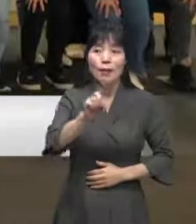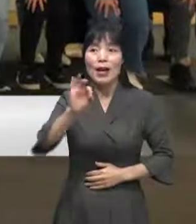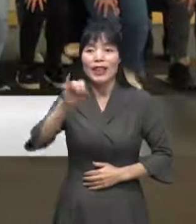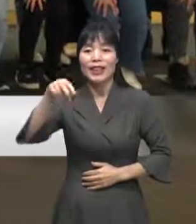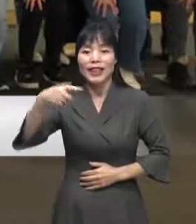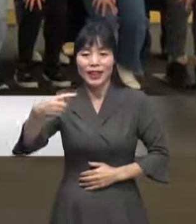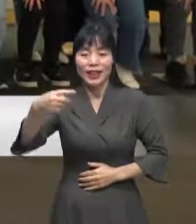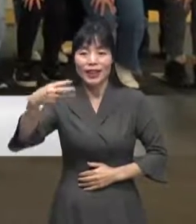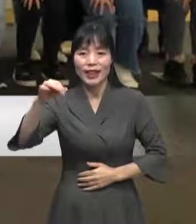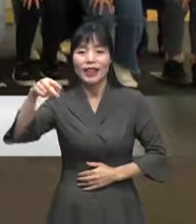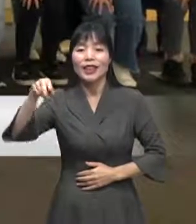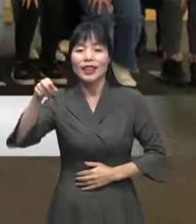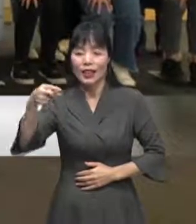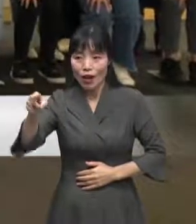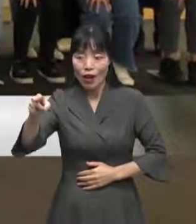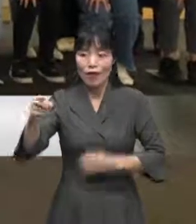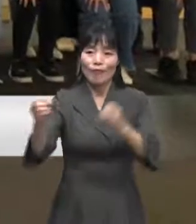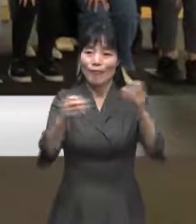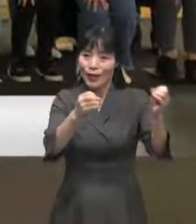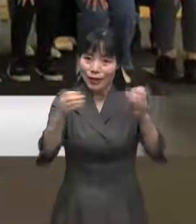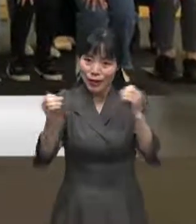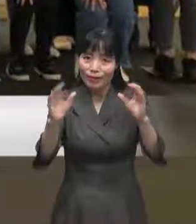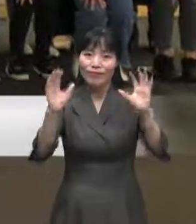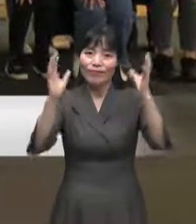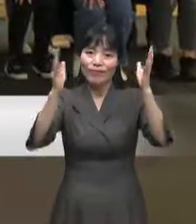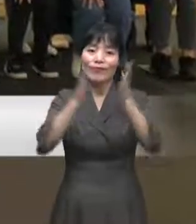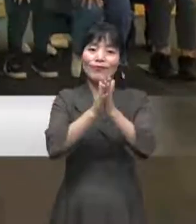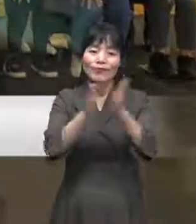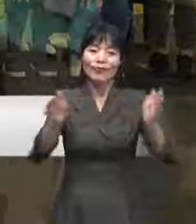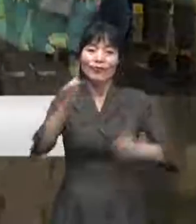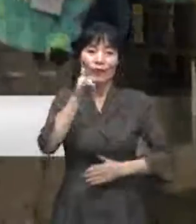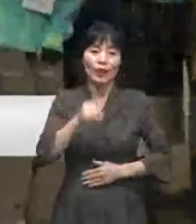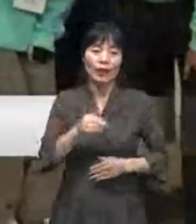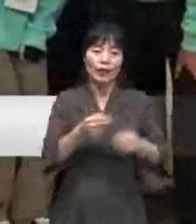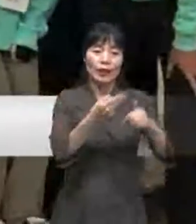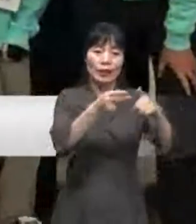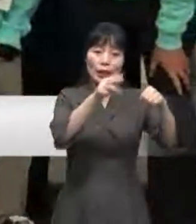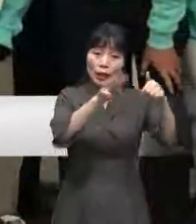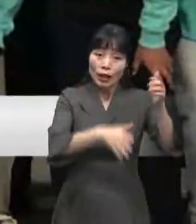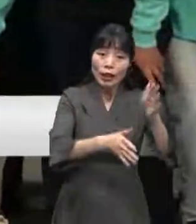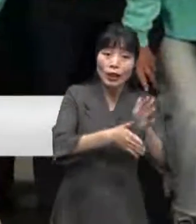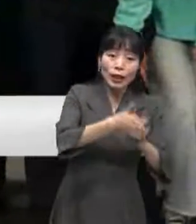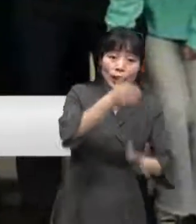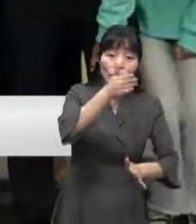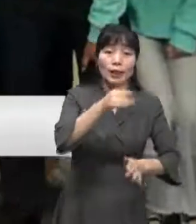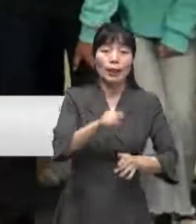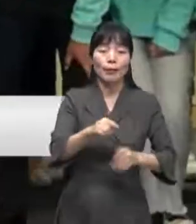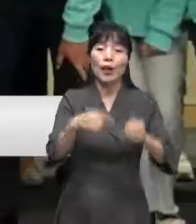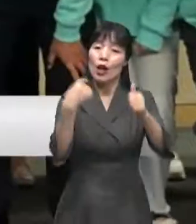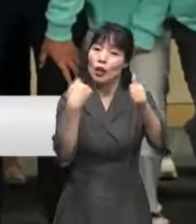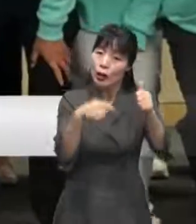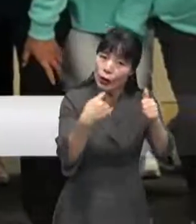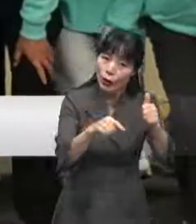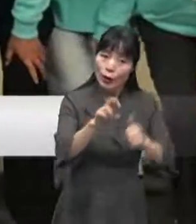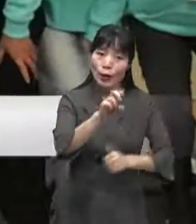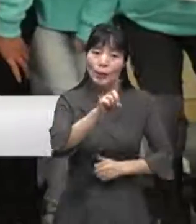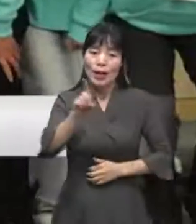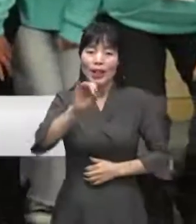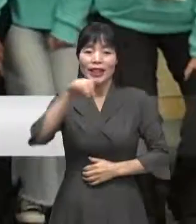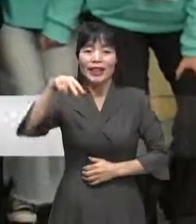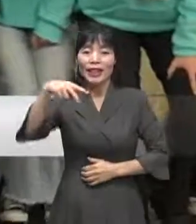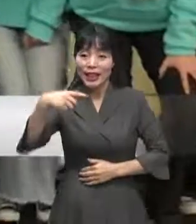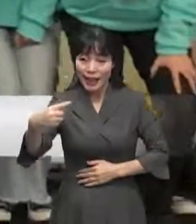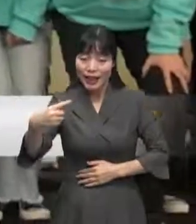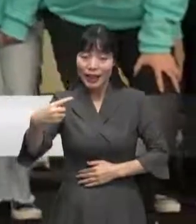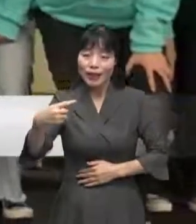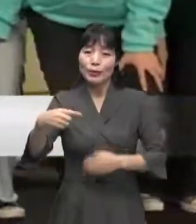환영사 등으로 진행됐습니다 인선 씨는 마이스 산업 관련 실무 이론 강습 마이센 써 프로젝트 수행